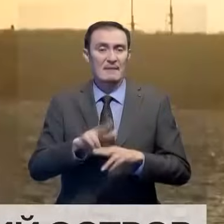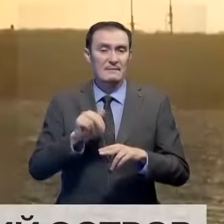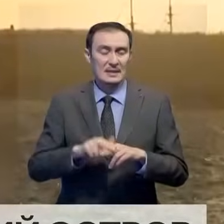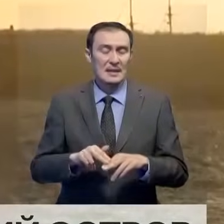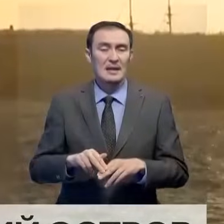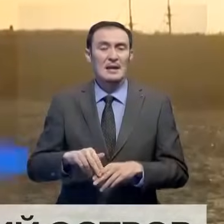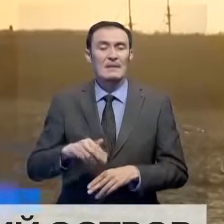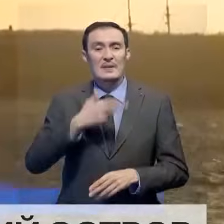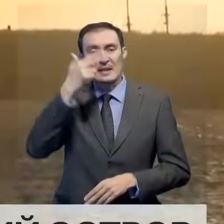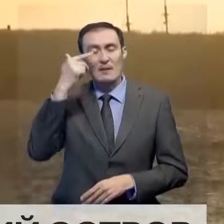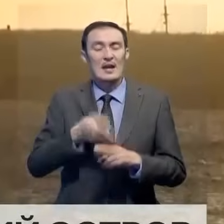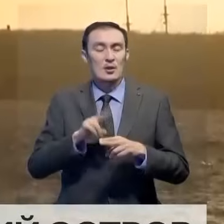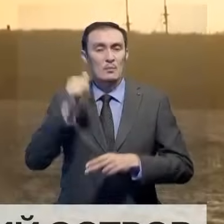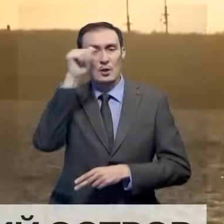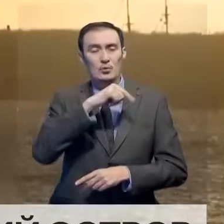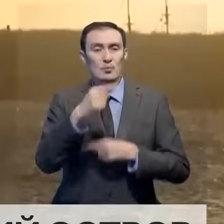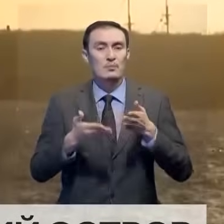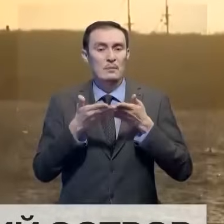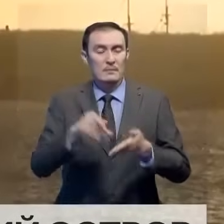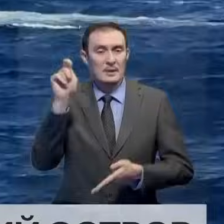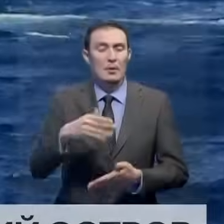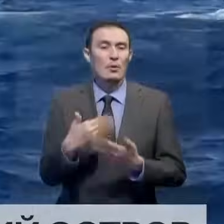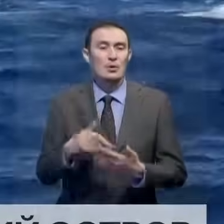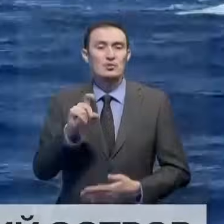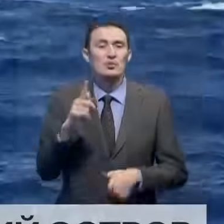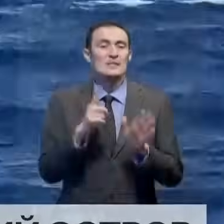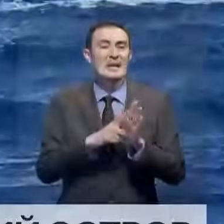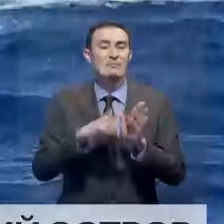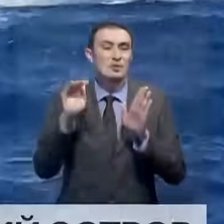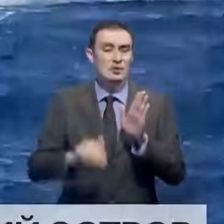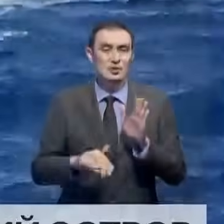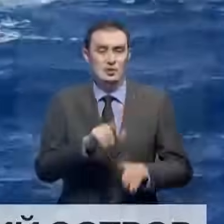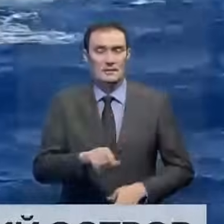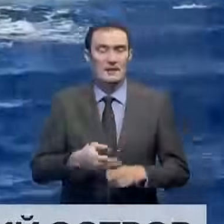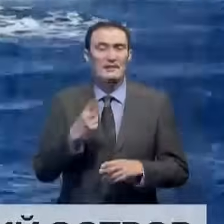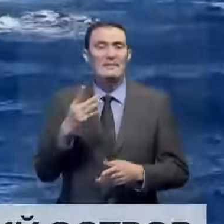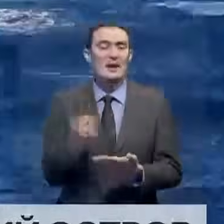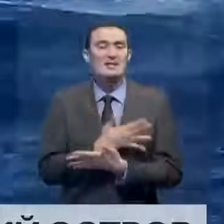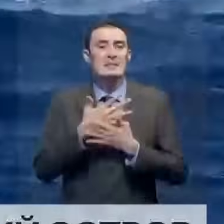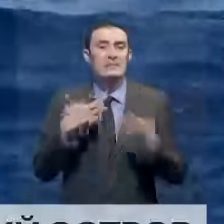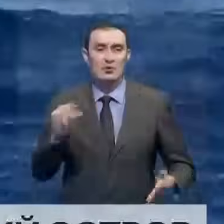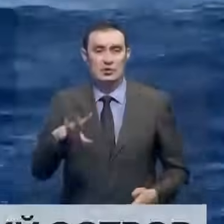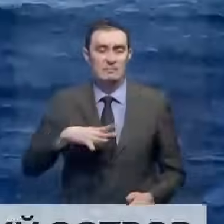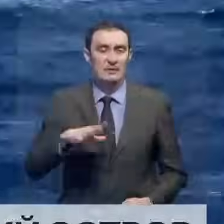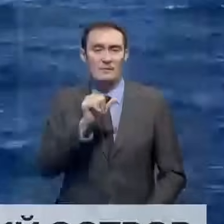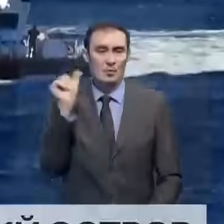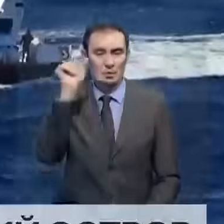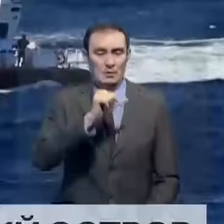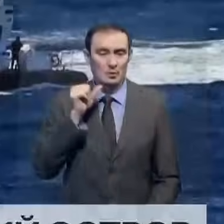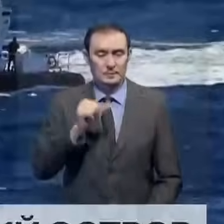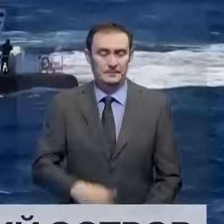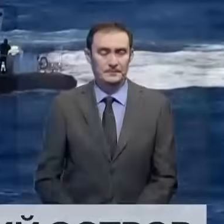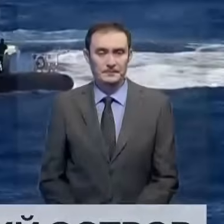дел, в страну в этом году по морю прибыли около 107 тысяч человек. Это в 2 раза больше, чем за аналогичный